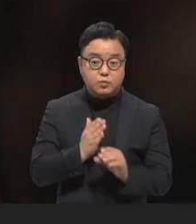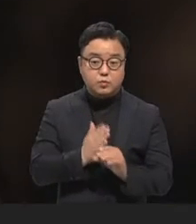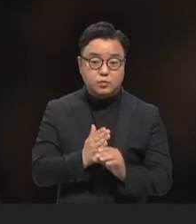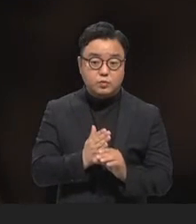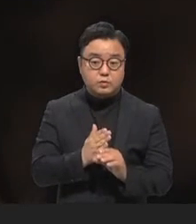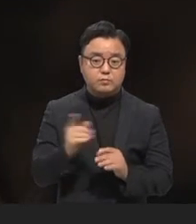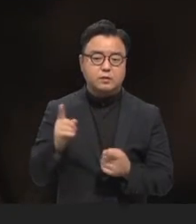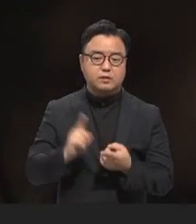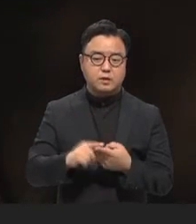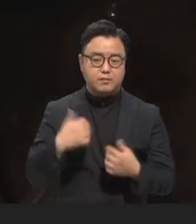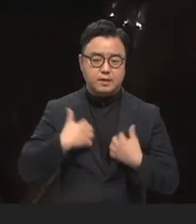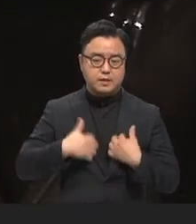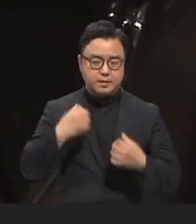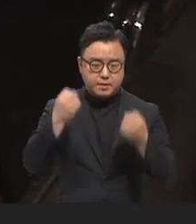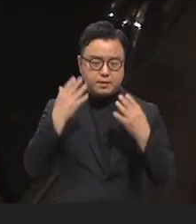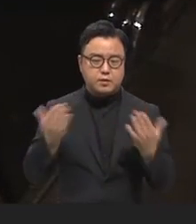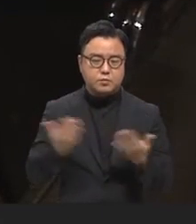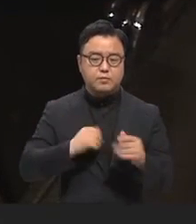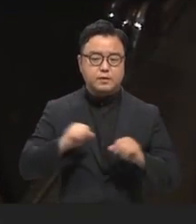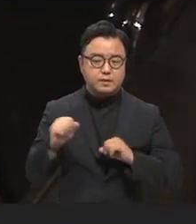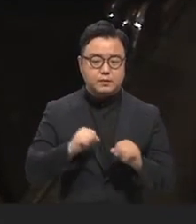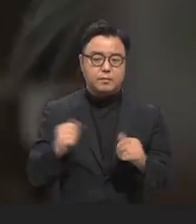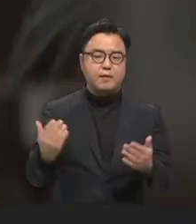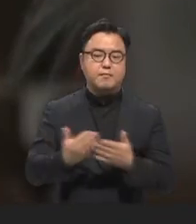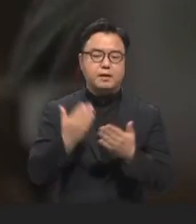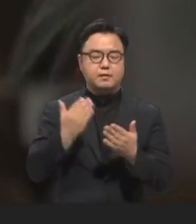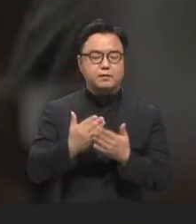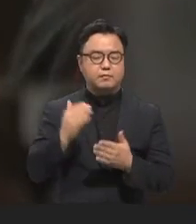산업에서의 새로운 시도나 콘텐츠